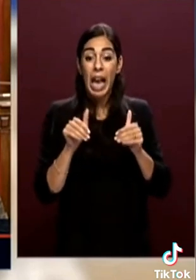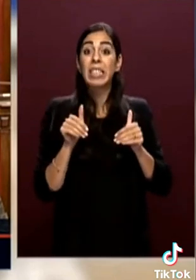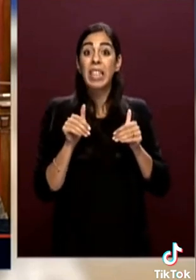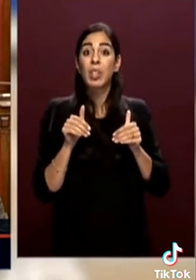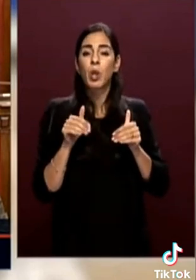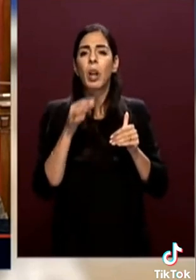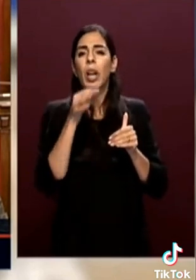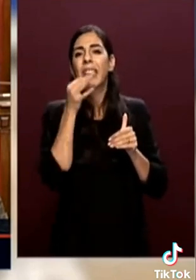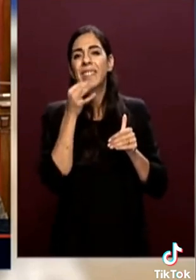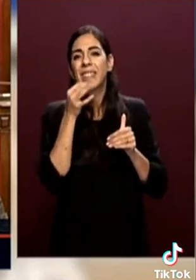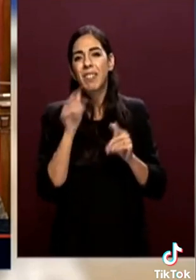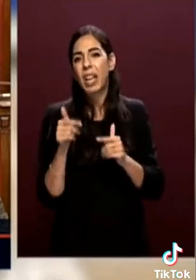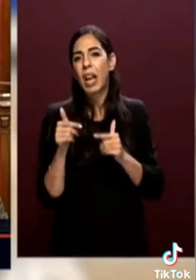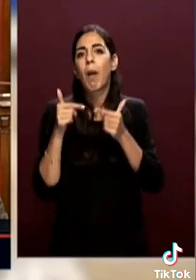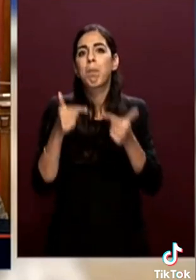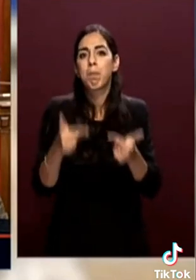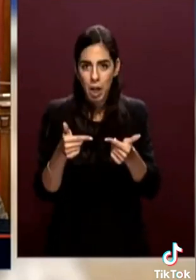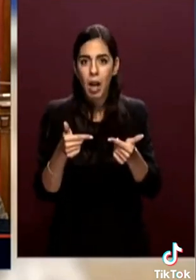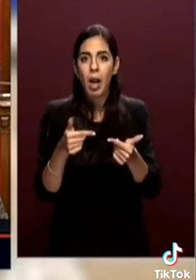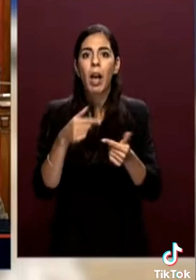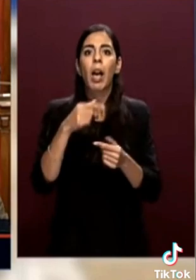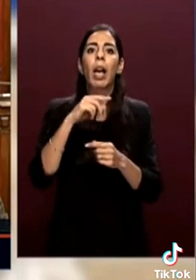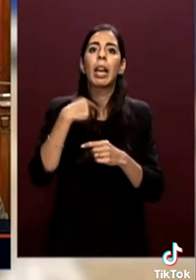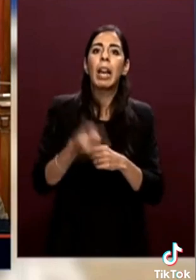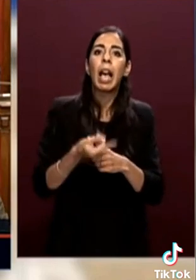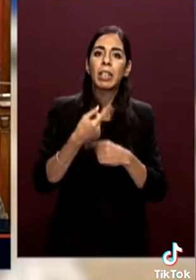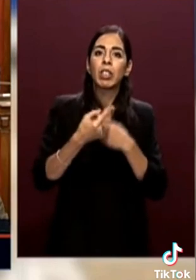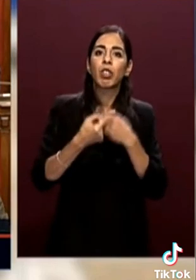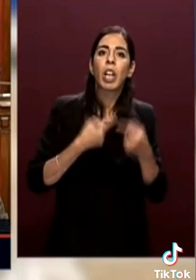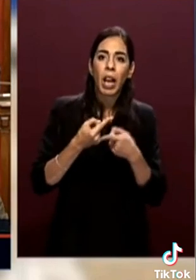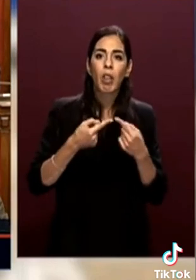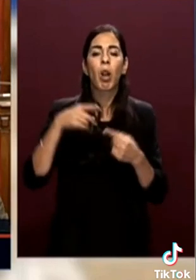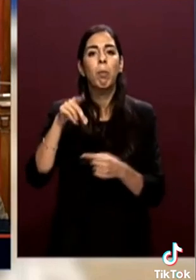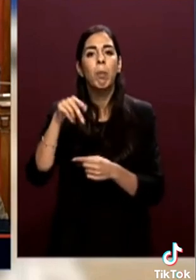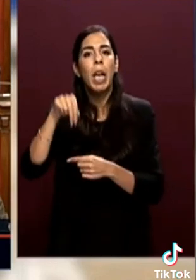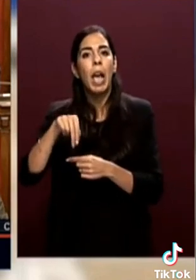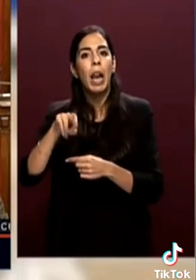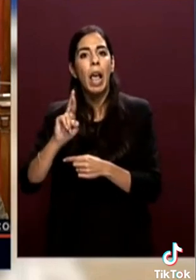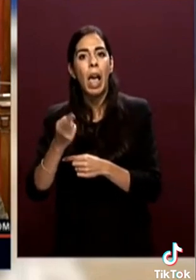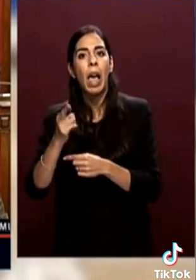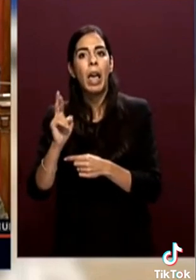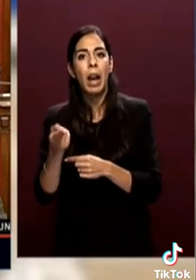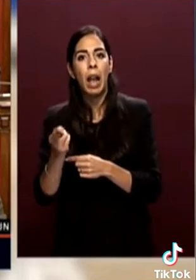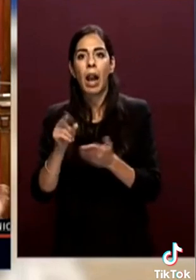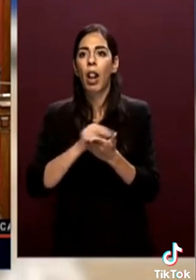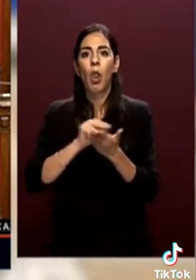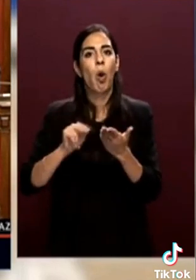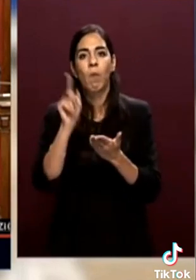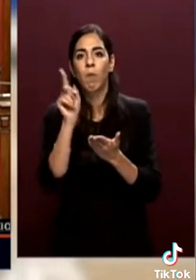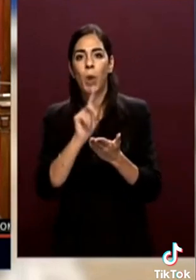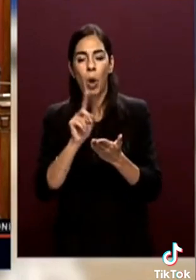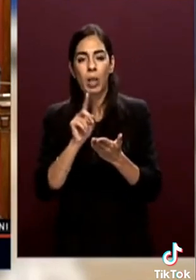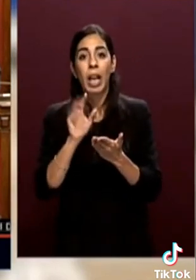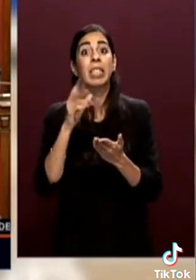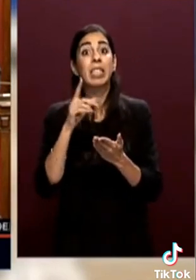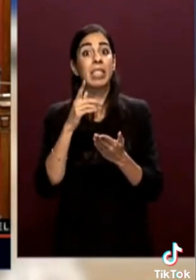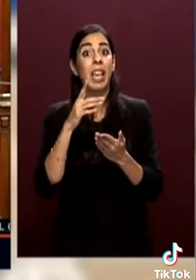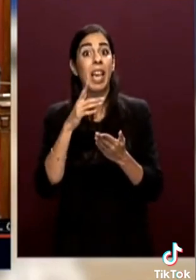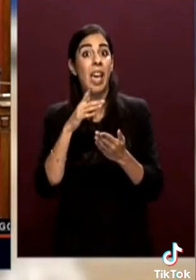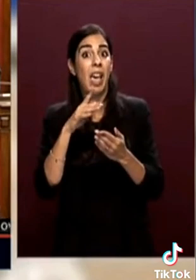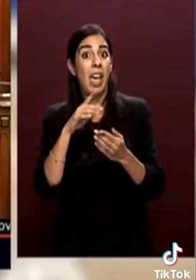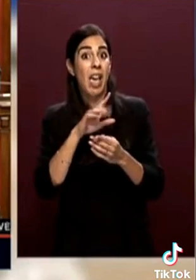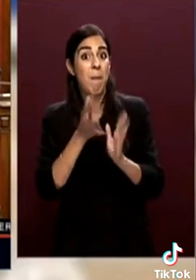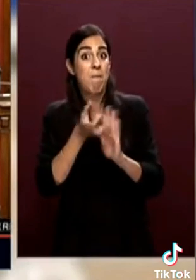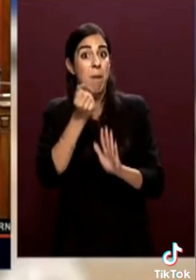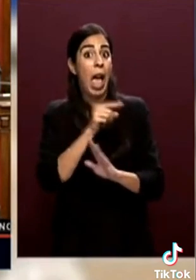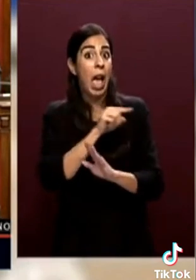il Next Generation e PNRR. Se fosse stato per voi non l'avremmo avuto. Onorevole, le devo chiedere di concludere, ha